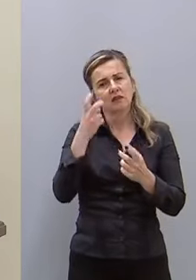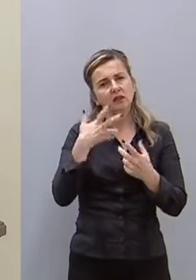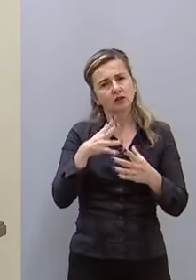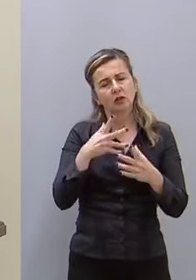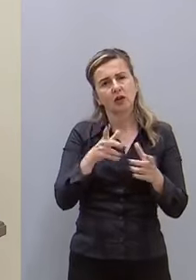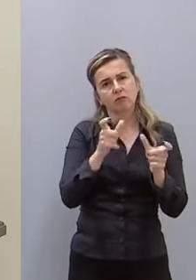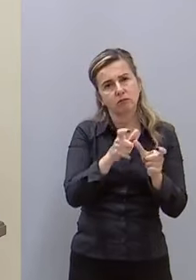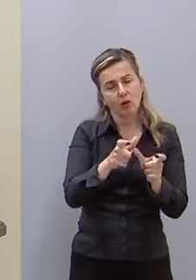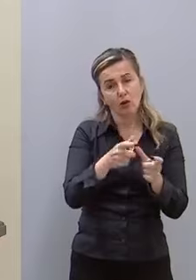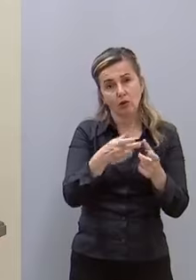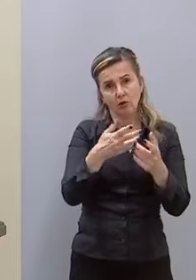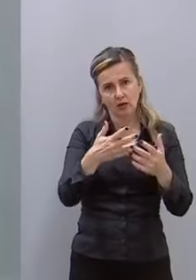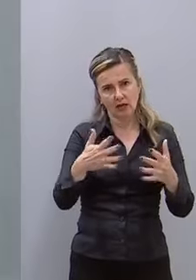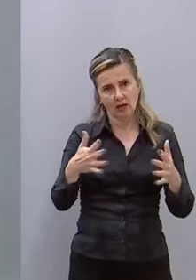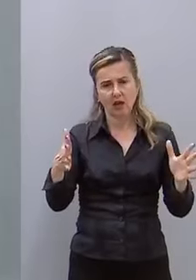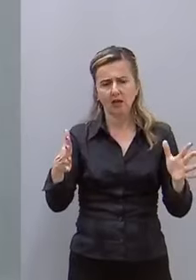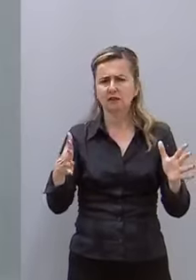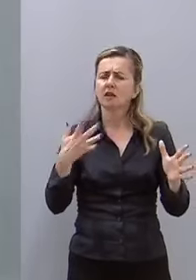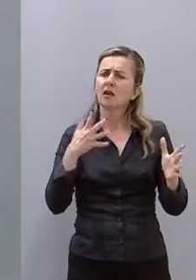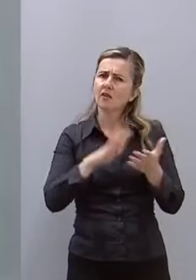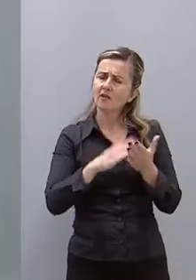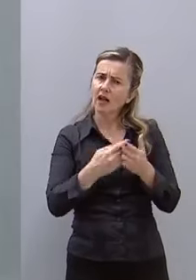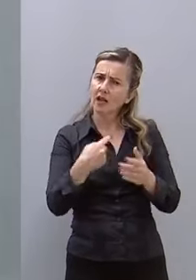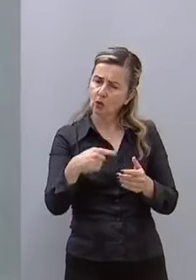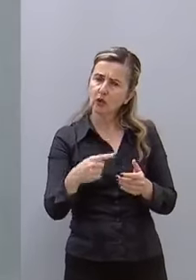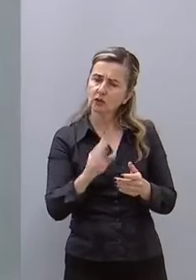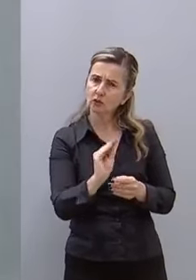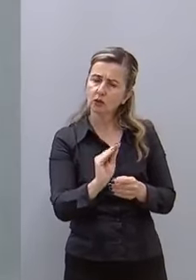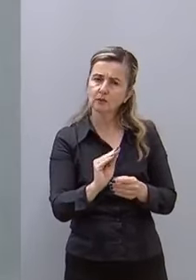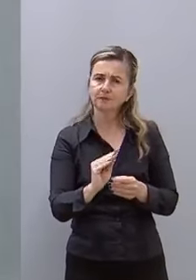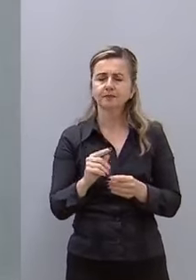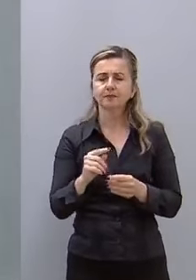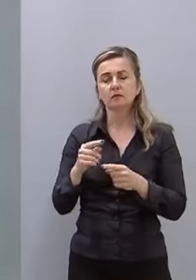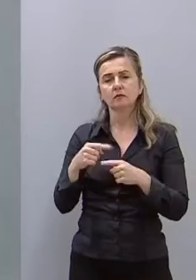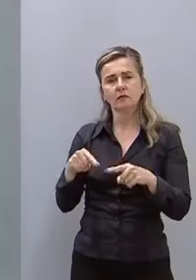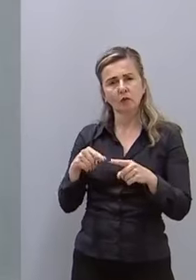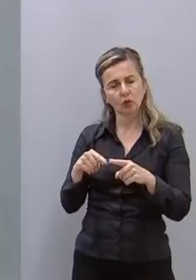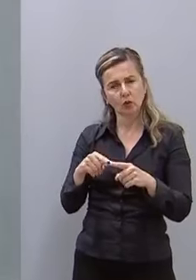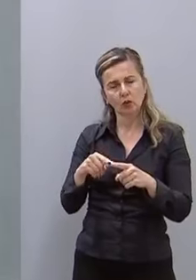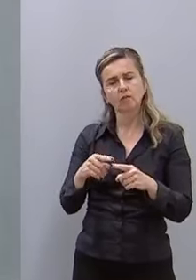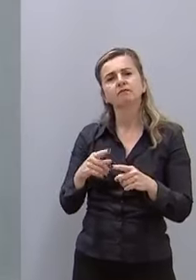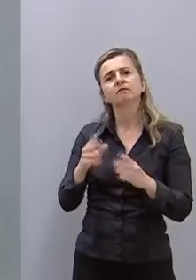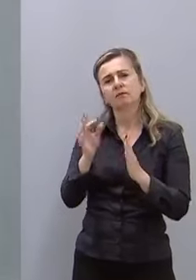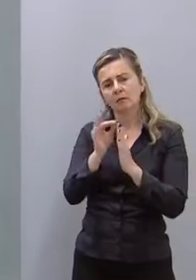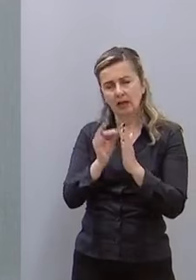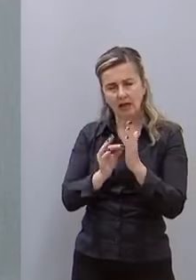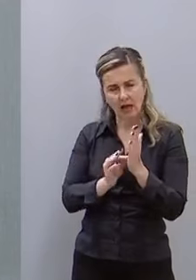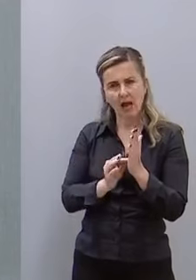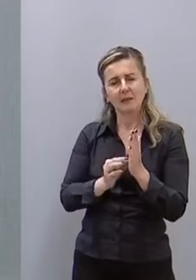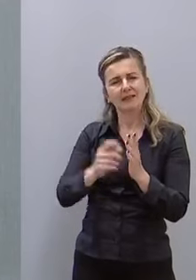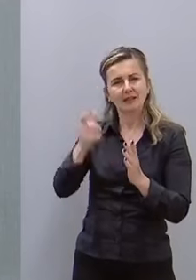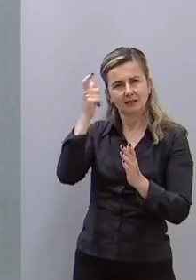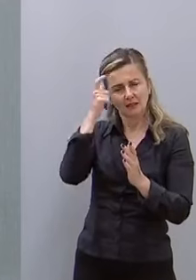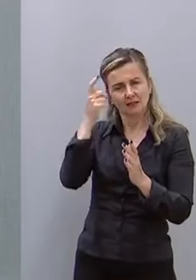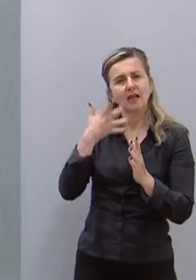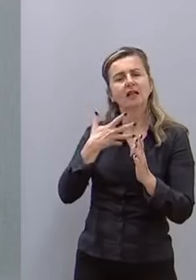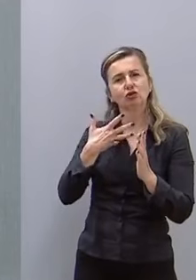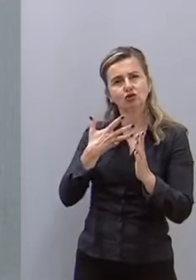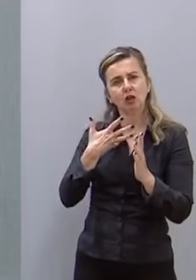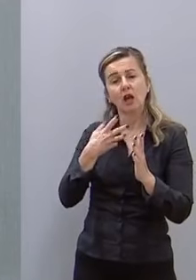restrizioni e così per noi abbiamo messo in piedi oltre a i parametri diciamo statali